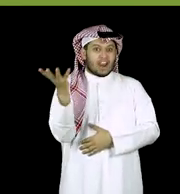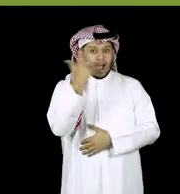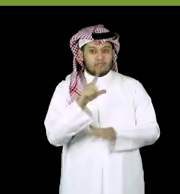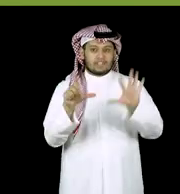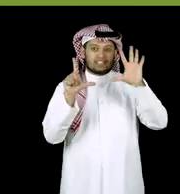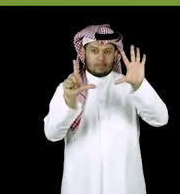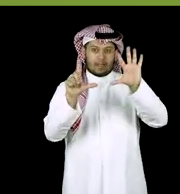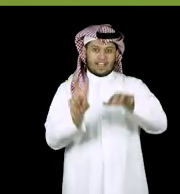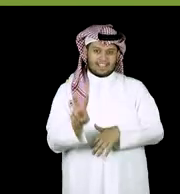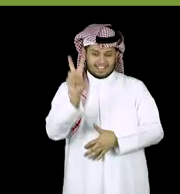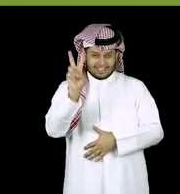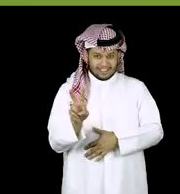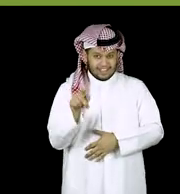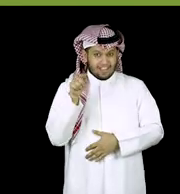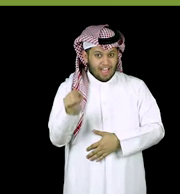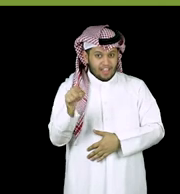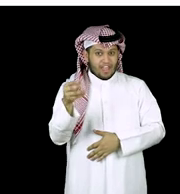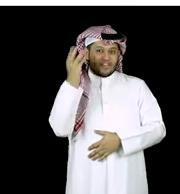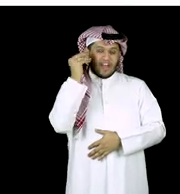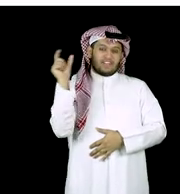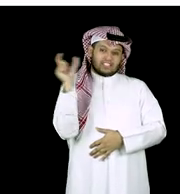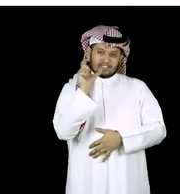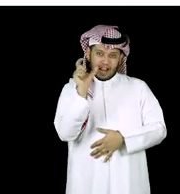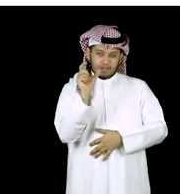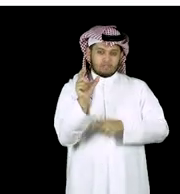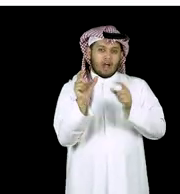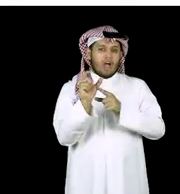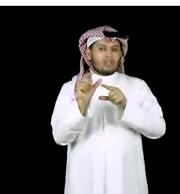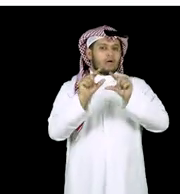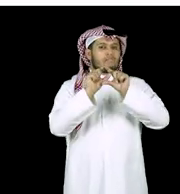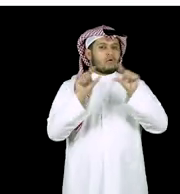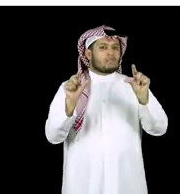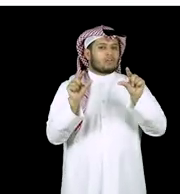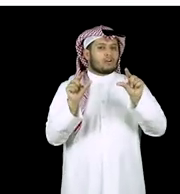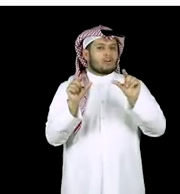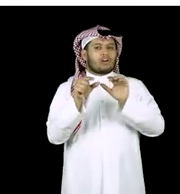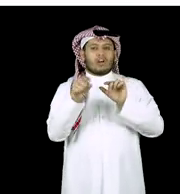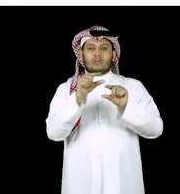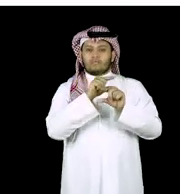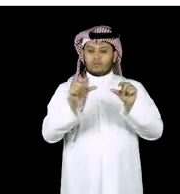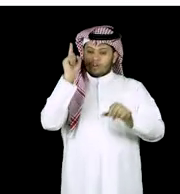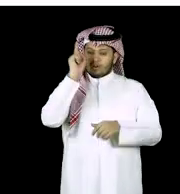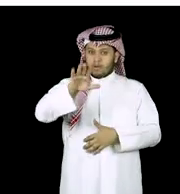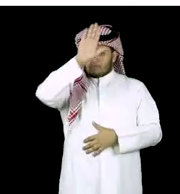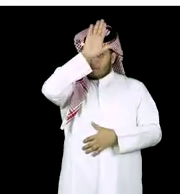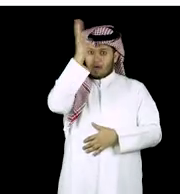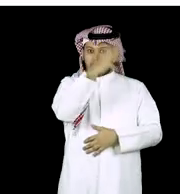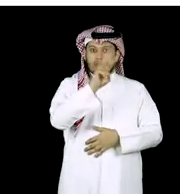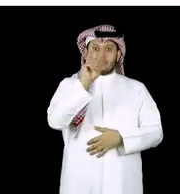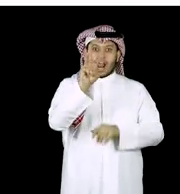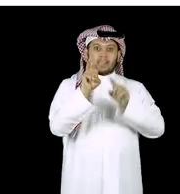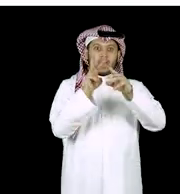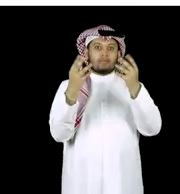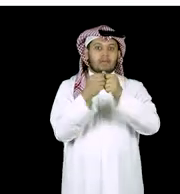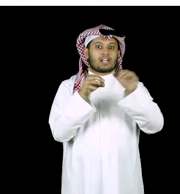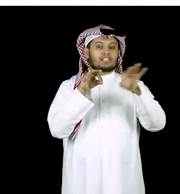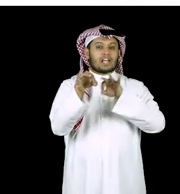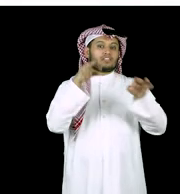السابعة من الثقافة الإسلامية، وهي تتحدث عن السلطات الثلاث في السياسة